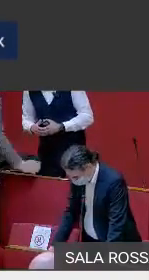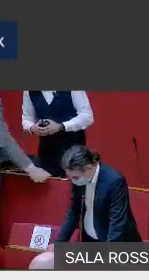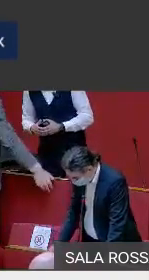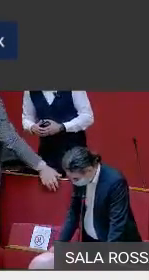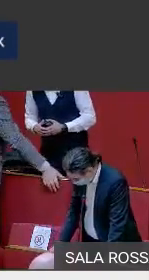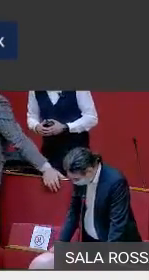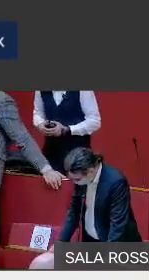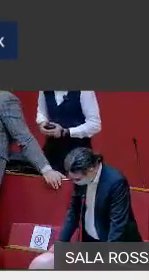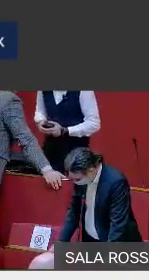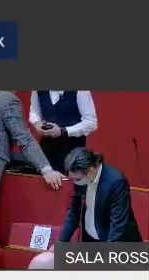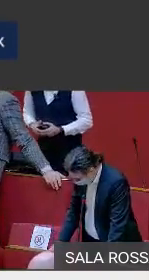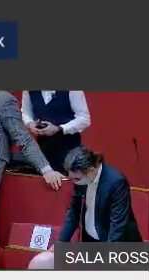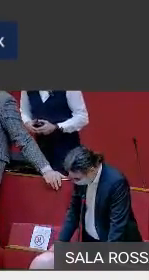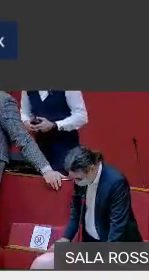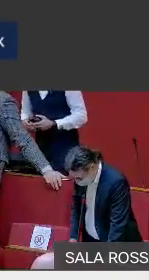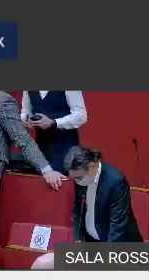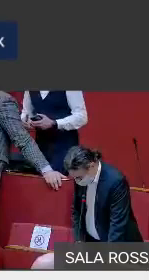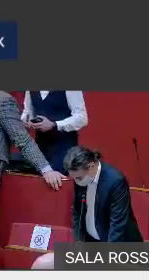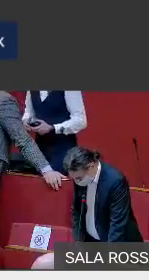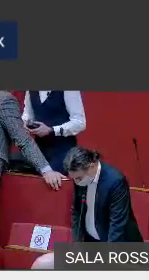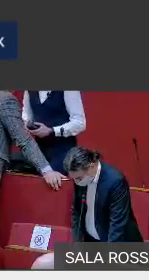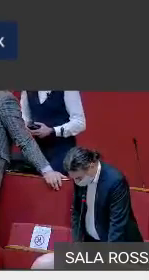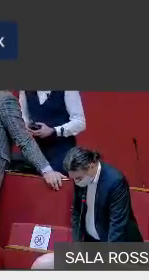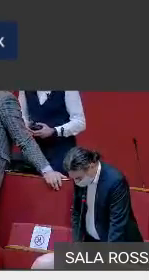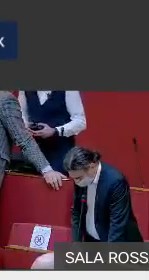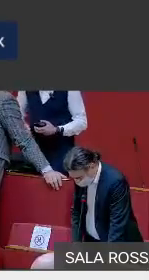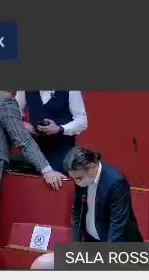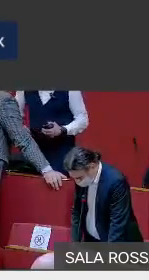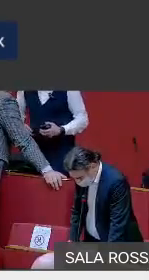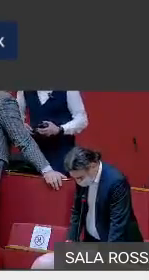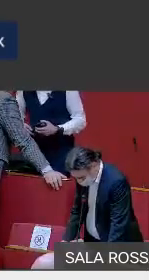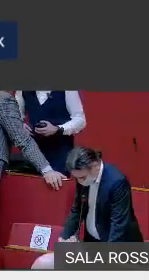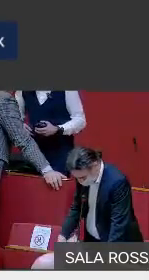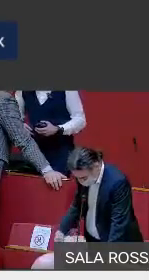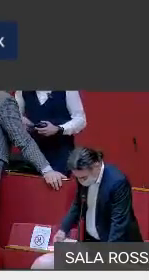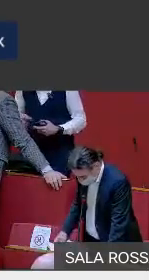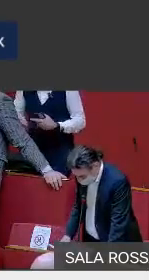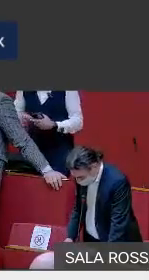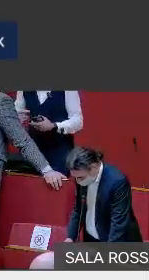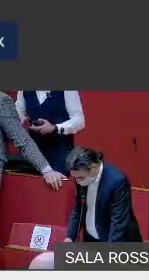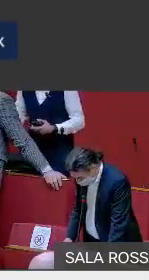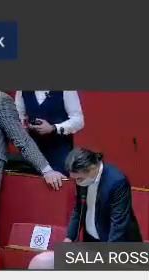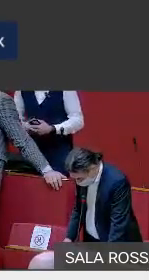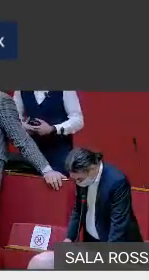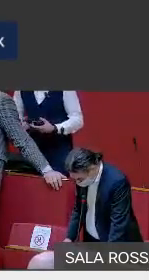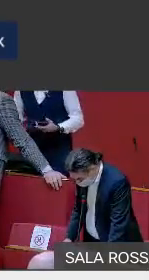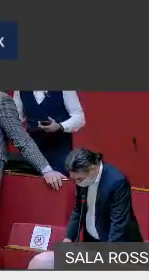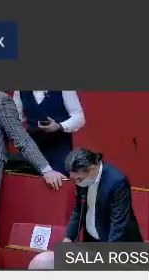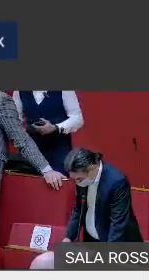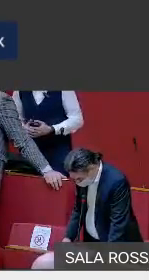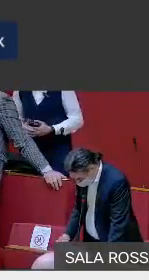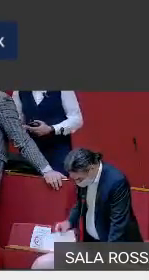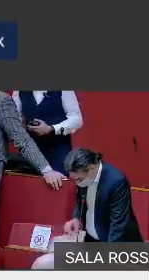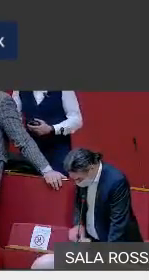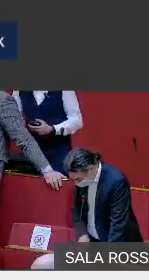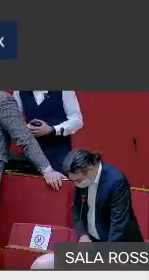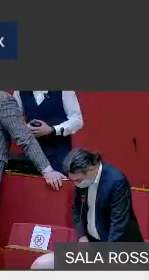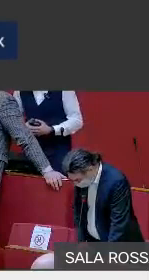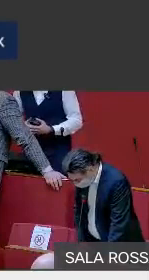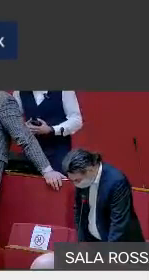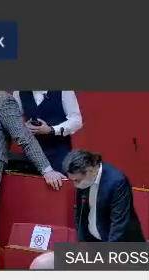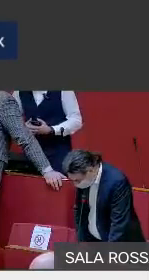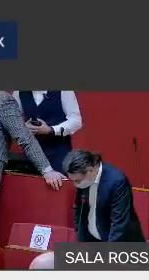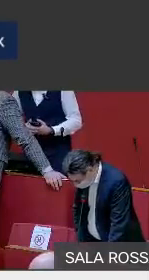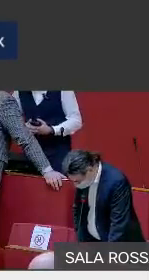del dl del merci stesso tra l'altro anche con la possibilità di